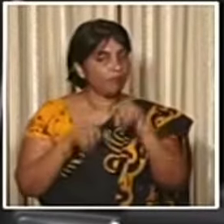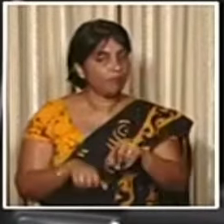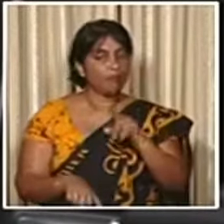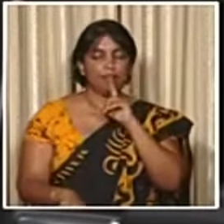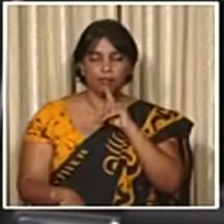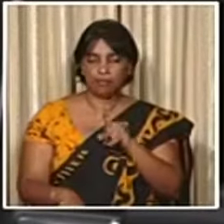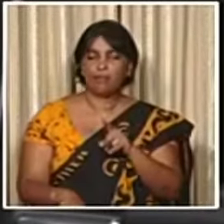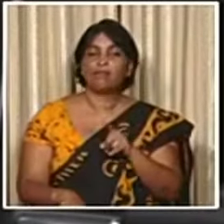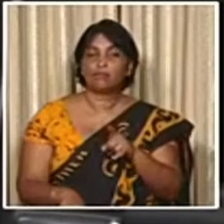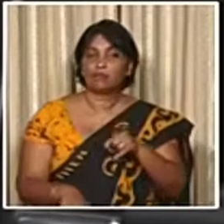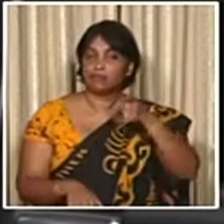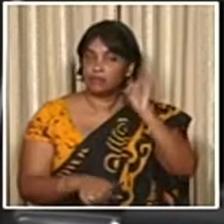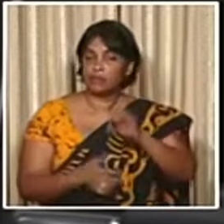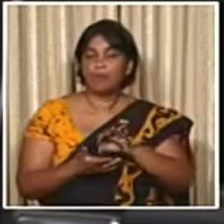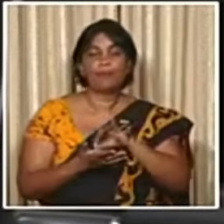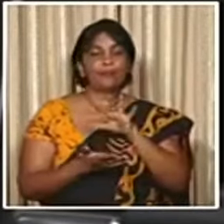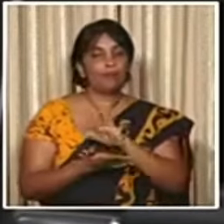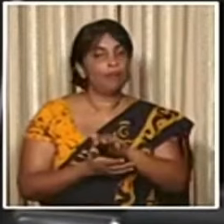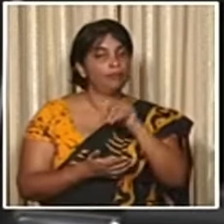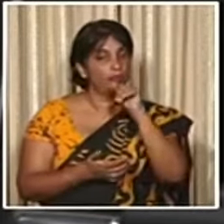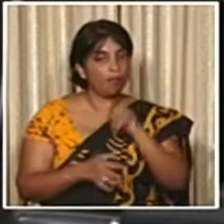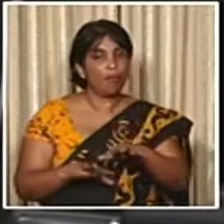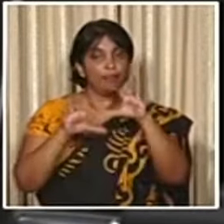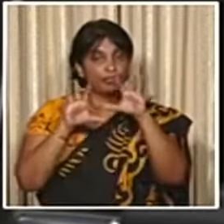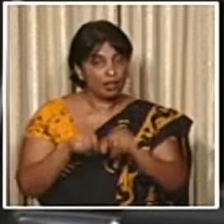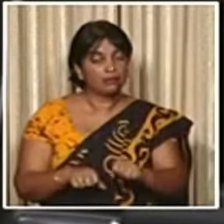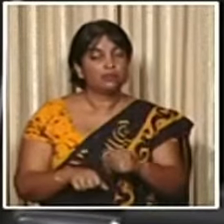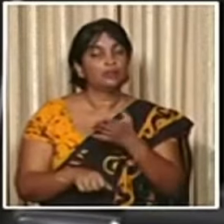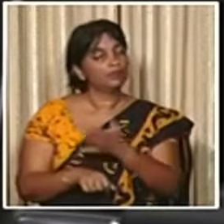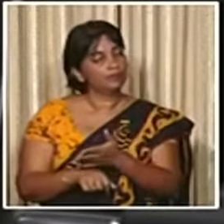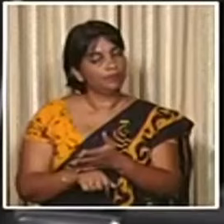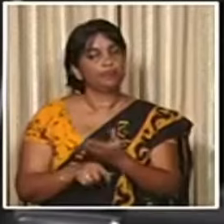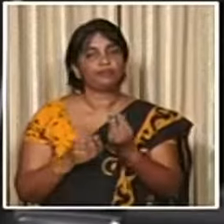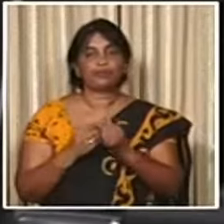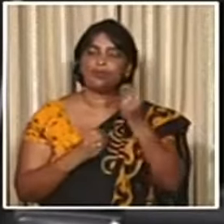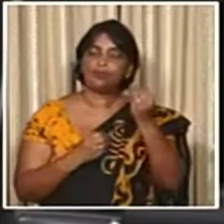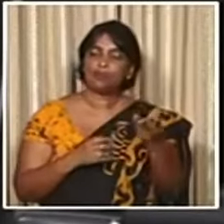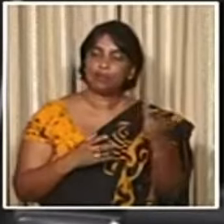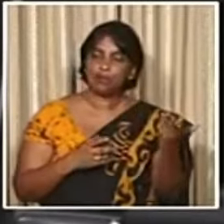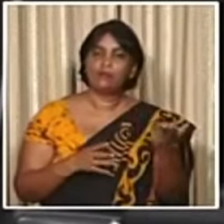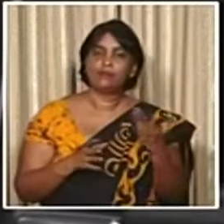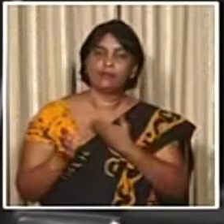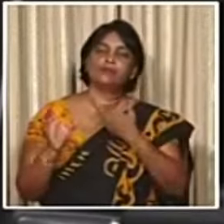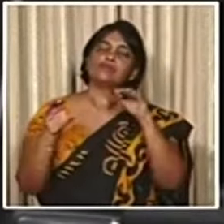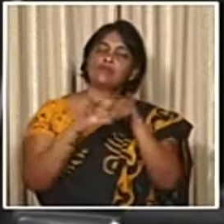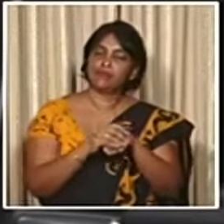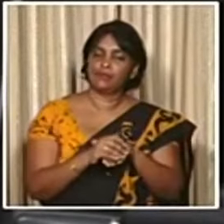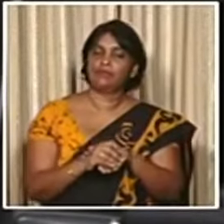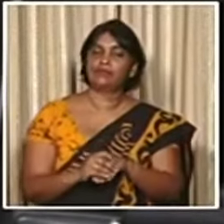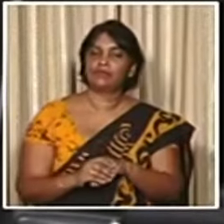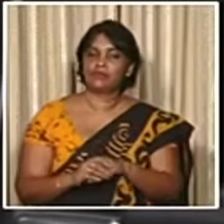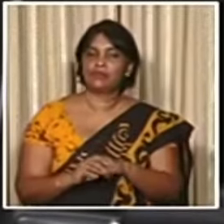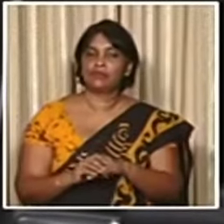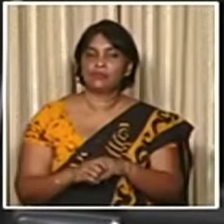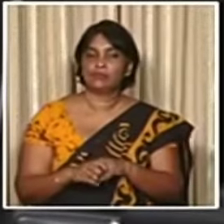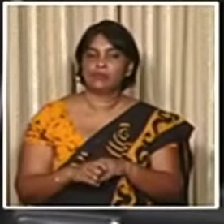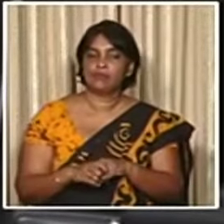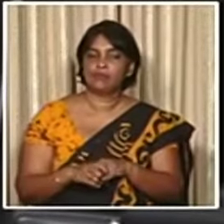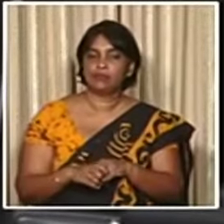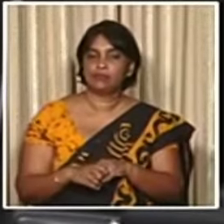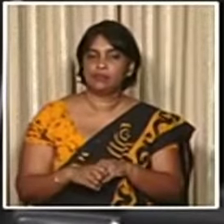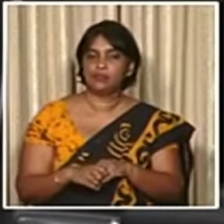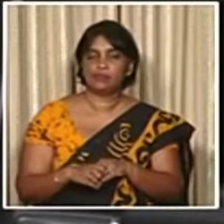කියලා තීන්දුවක් දුන්නොත් ඇත්තටම අයිතියක් තියෙන කෙනෙකුට ඒක දීලා නැතත් ඔහු බැඳෙනවා. හැබැයි ඌට වෙනම